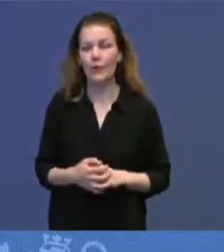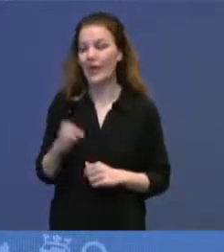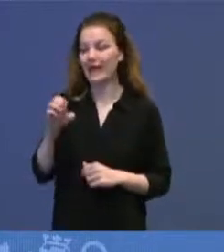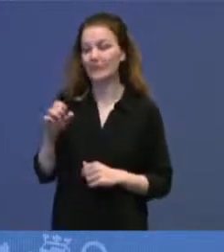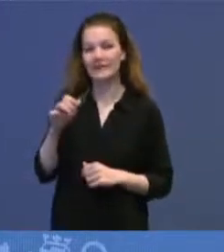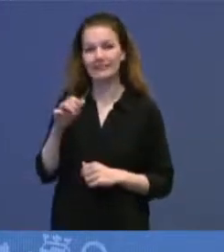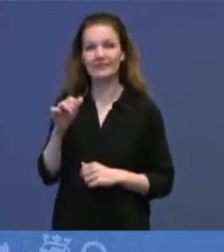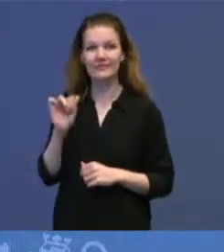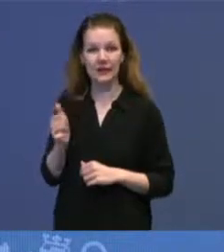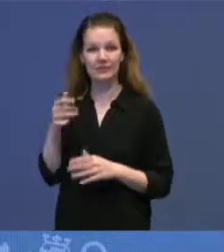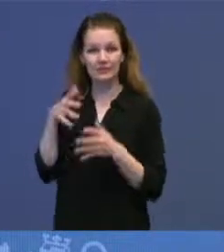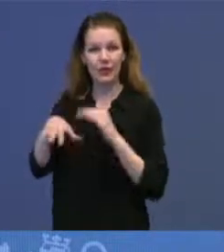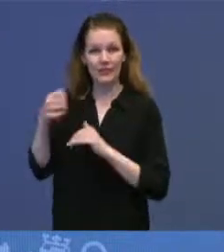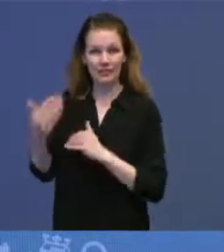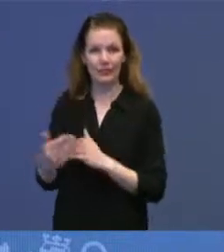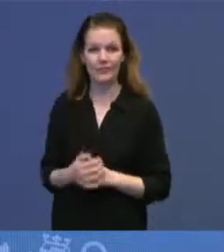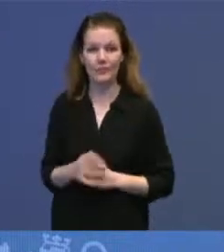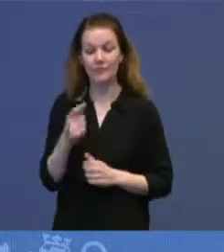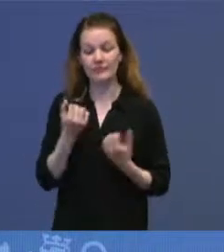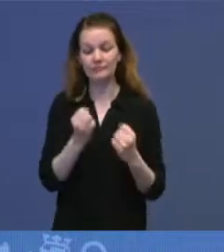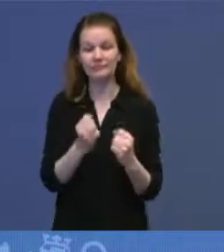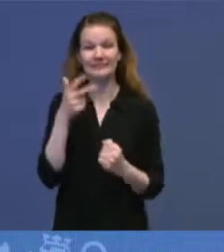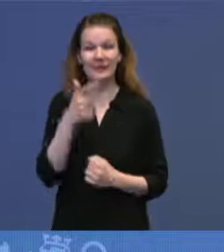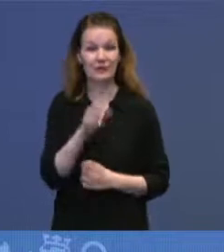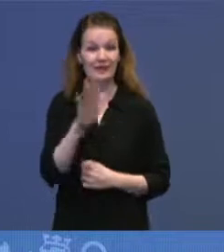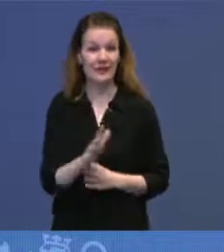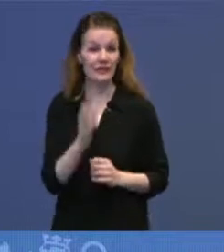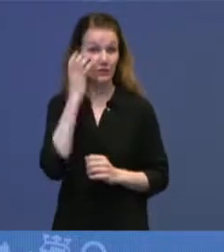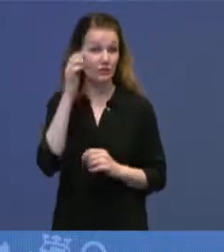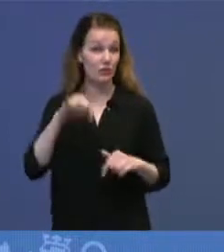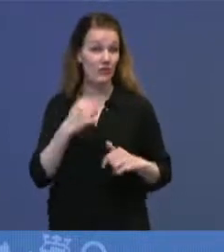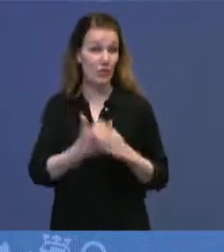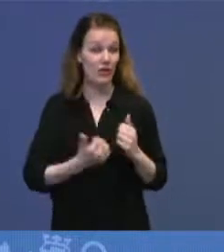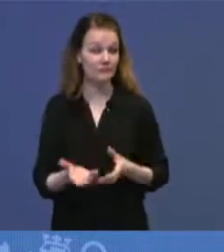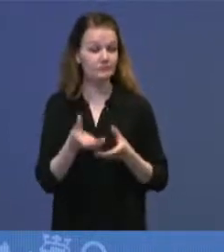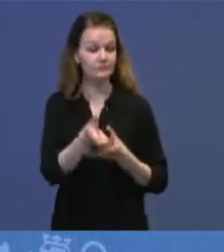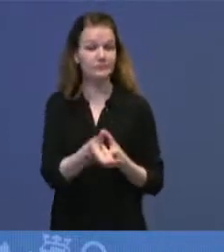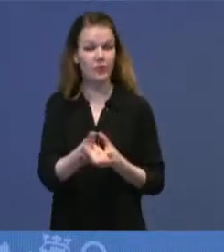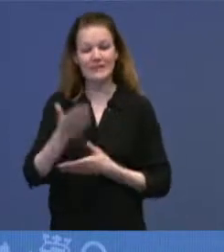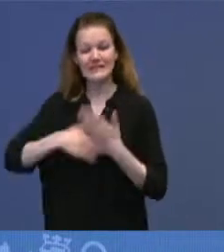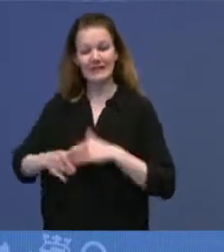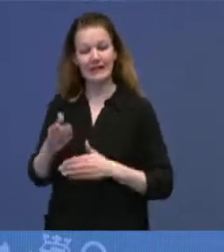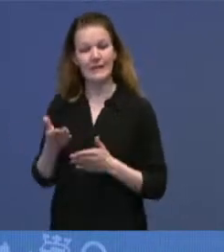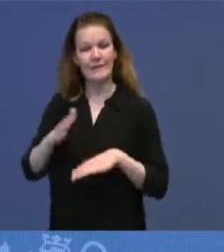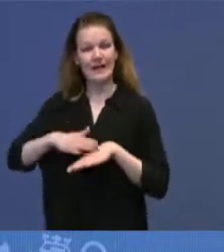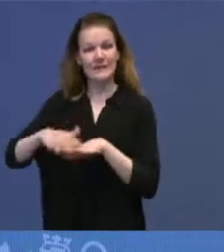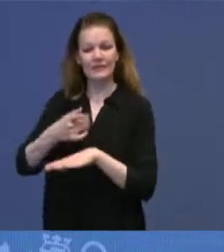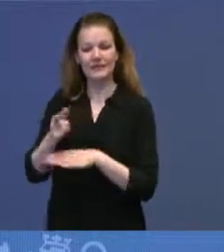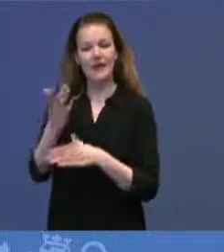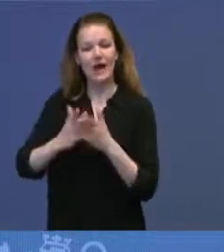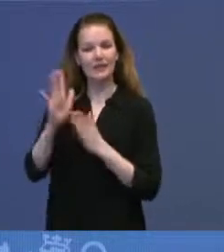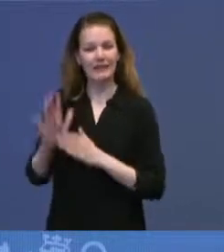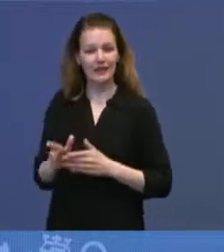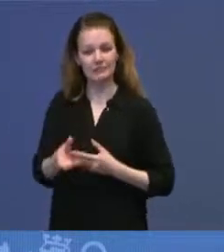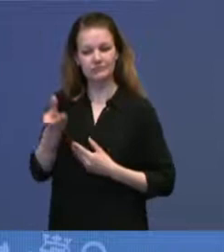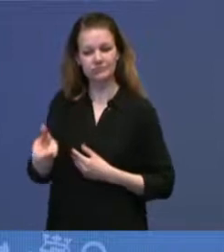inn på. Vi styrker forsvarsbudsjettet med 3 milliarder kroner for i år, og vi vil styrke den sivile beredskapen med en halv milliard, og det kan de